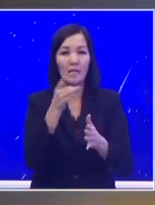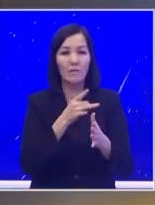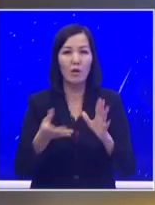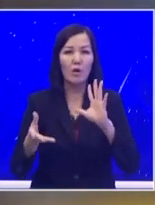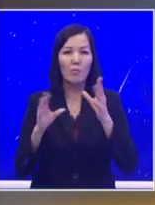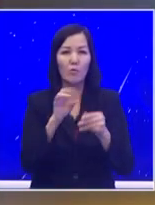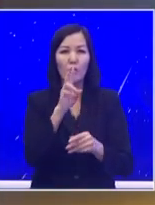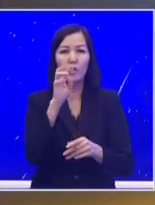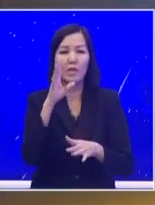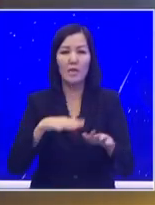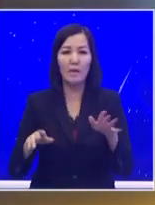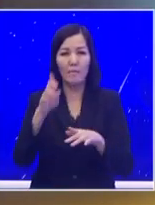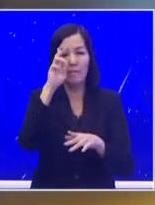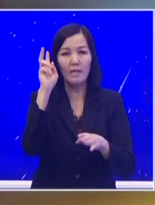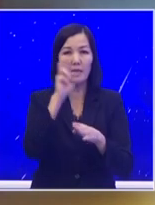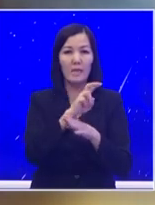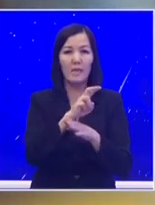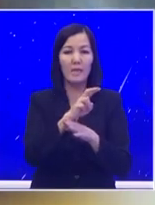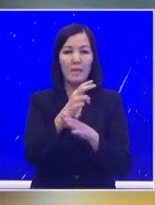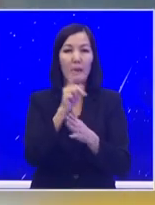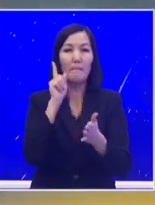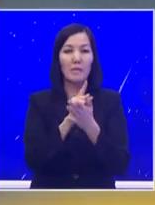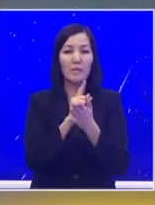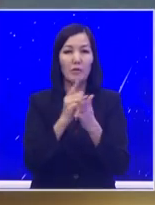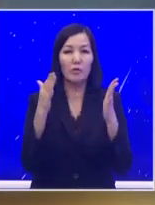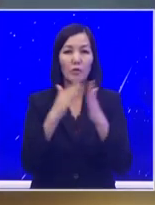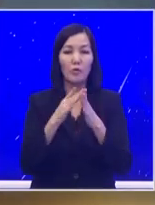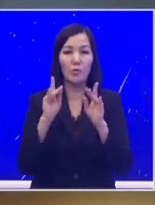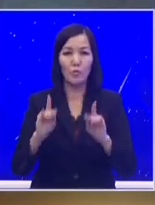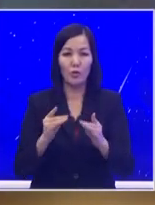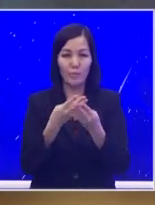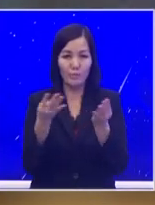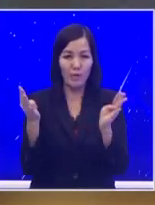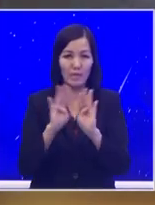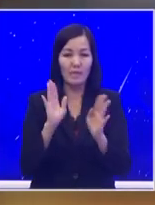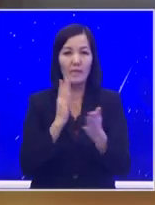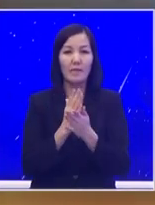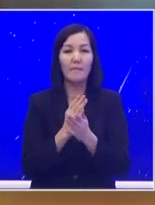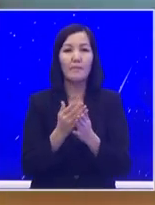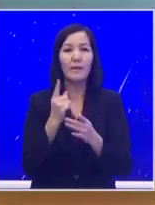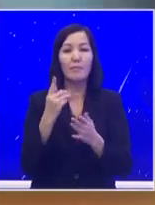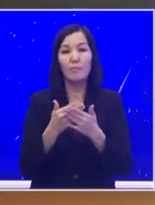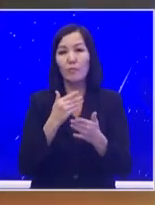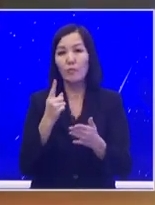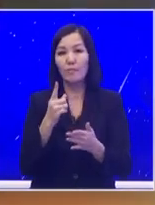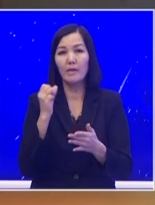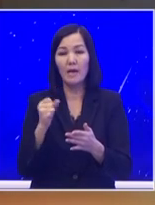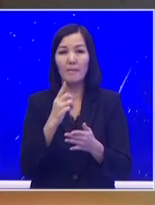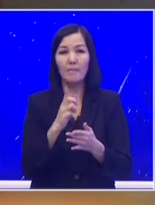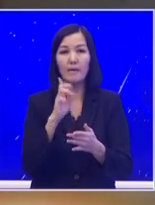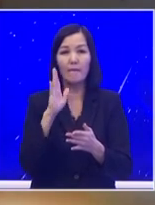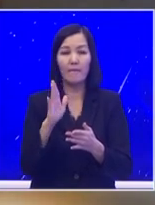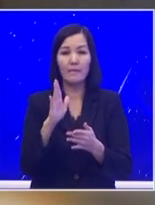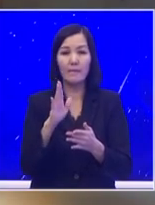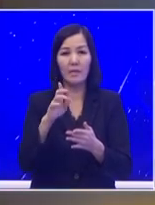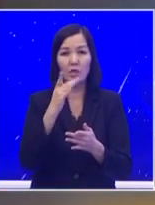Шенген аймағындағы мемлекеттерінен келген азаматтар міндетті түрде үй карантиніне жатқызылады. Бұрын бір және бір санаттағы елдерден